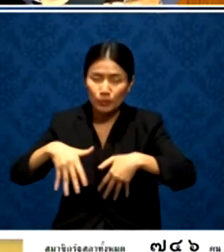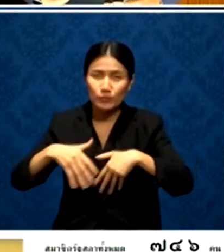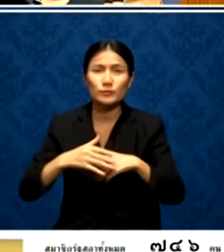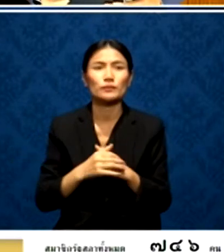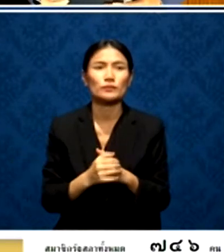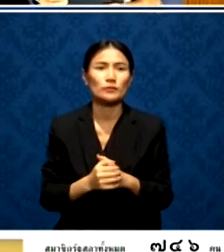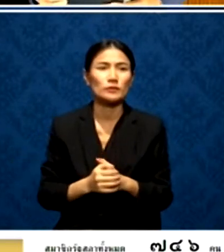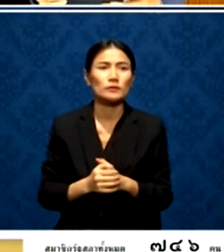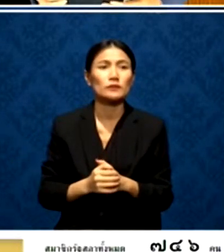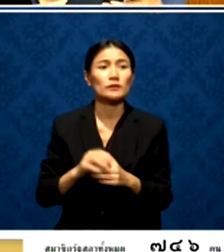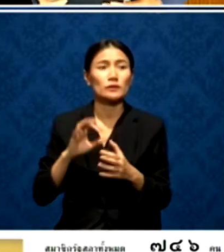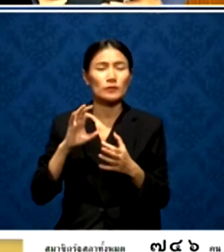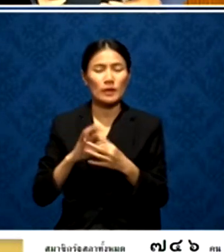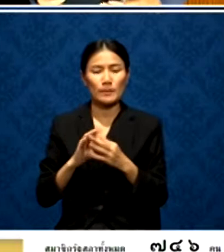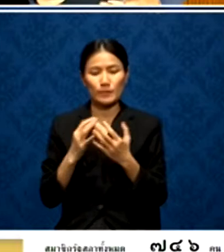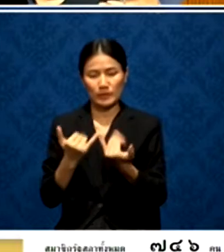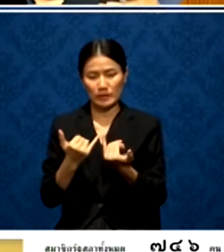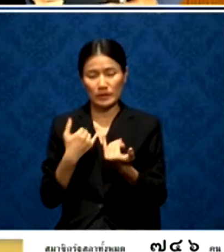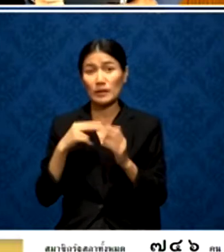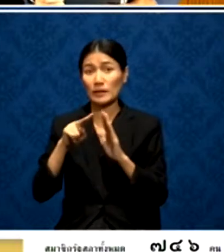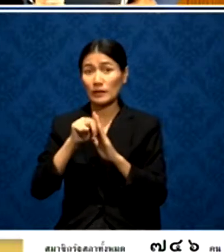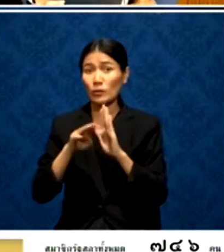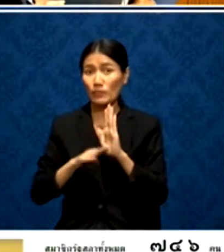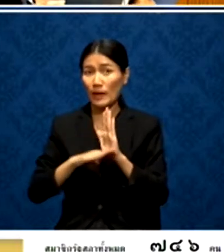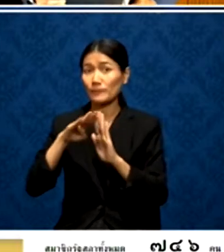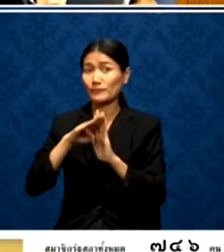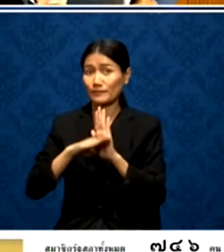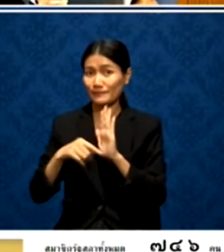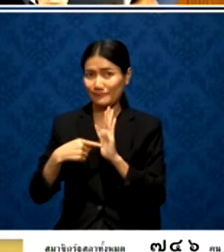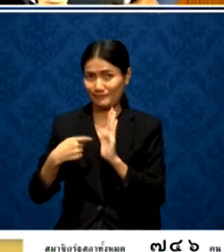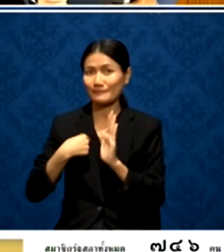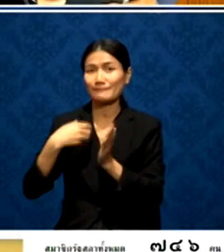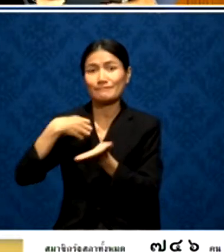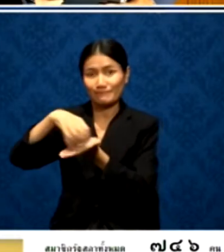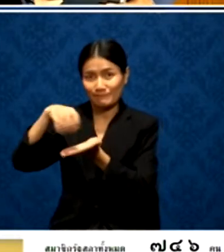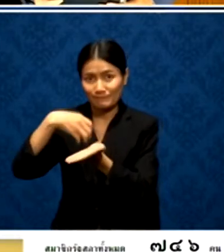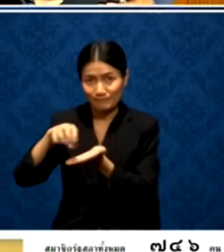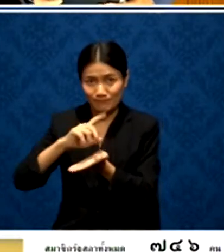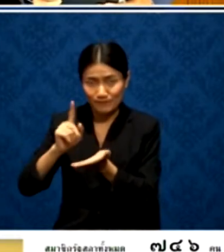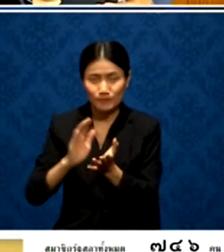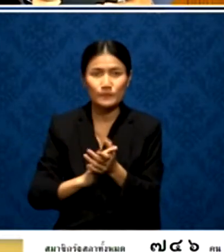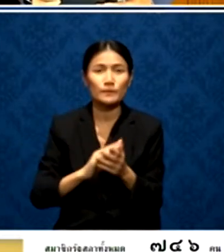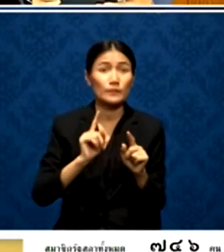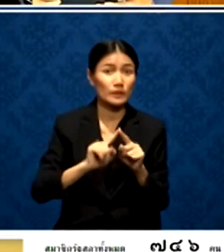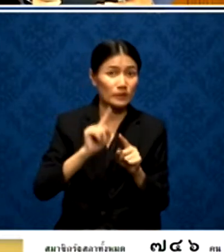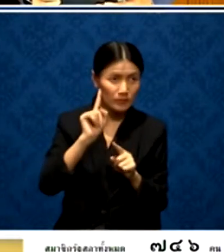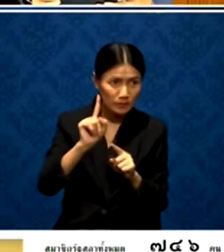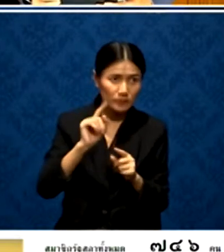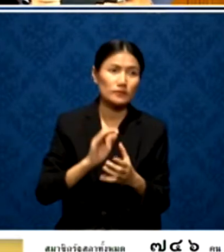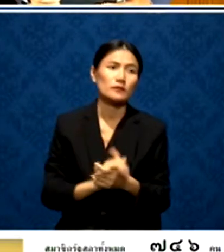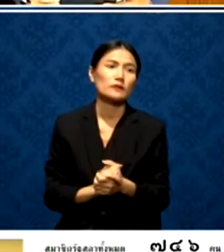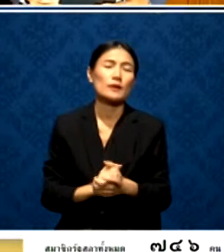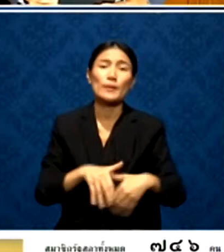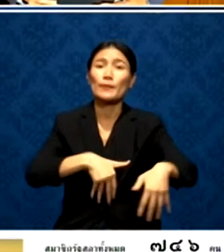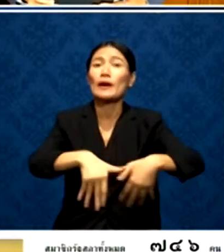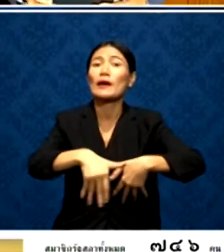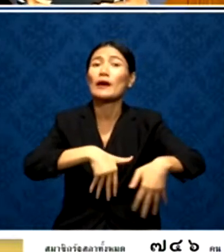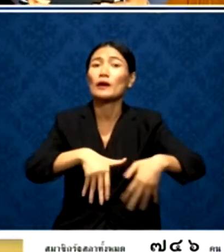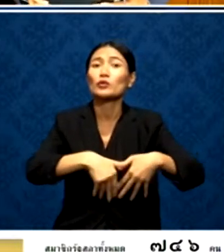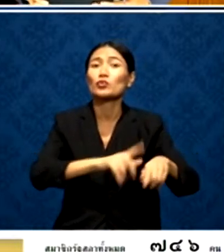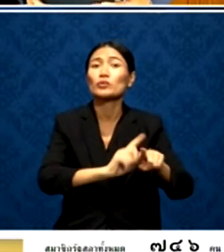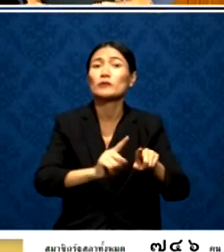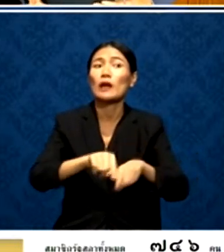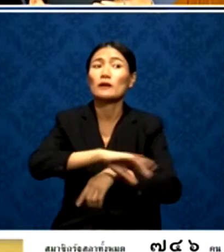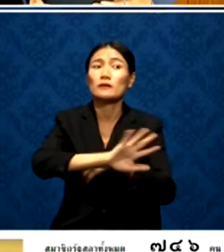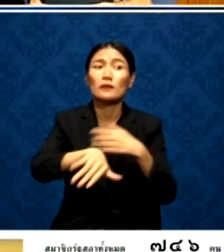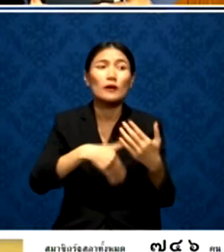ำเนินนโยบายดังต่อไปนี้นโยบายแรกคือการให้ประชาชนสามารถใช้ประโยชน์จากสินทรั